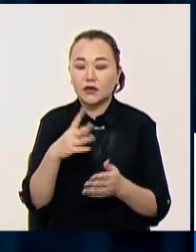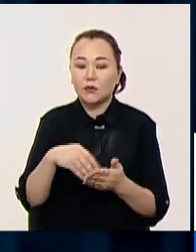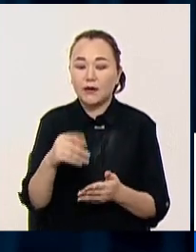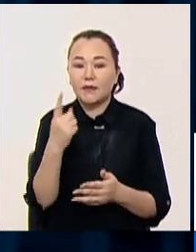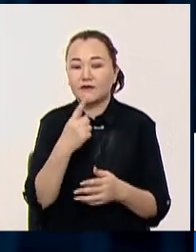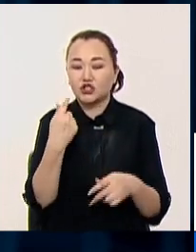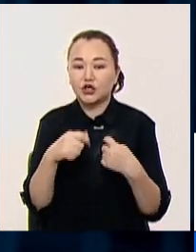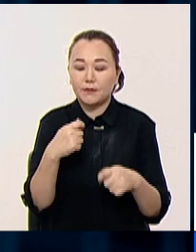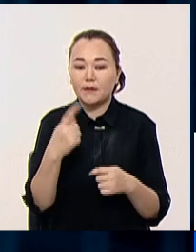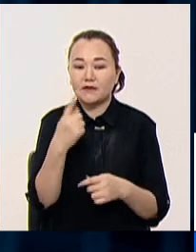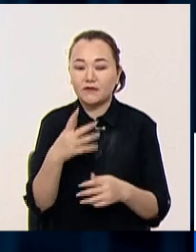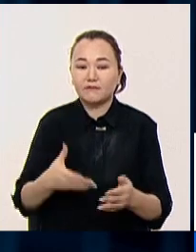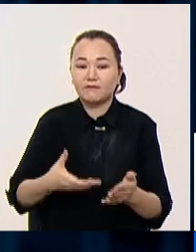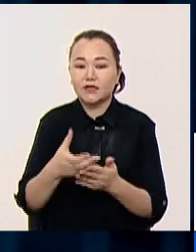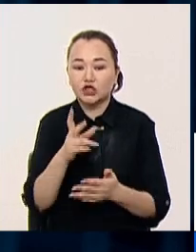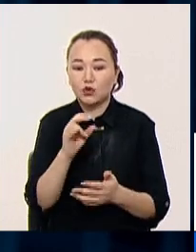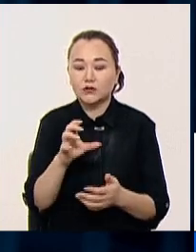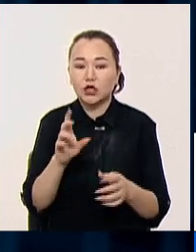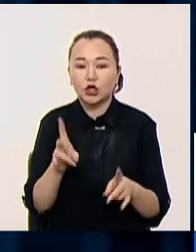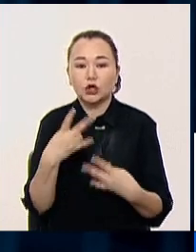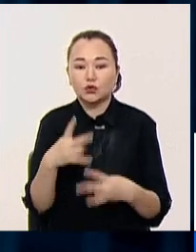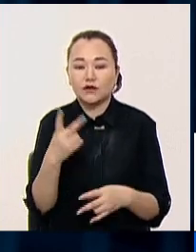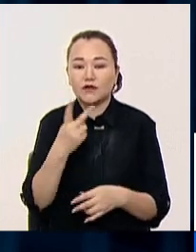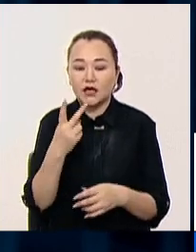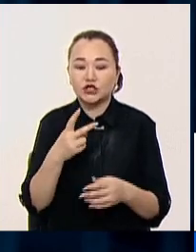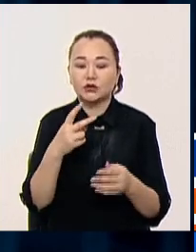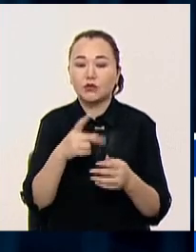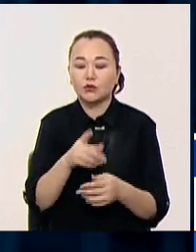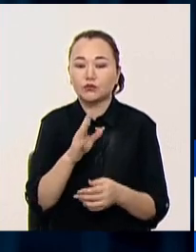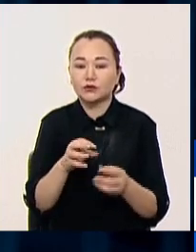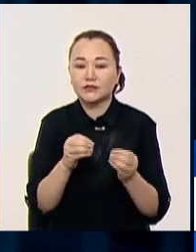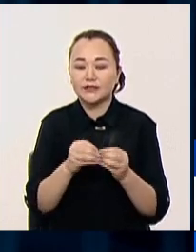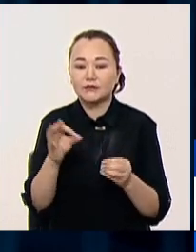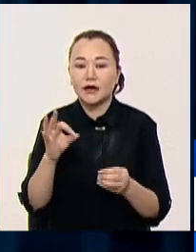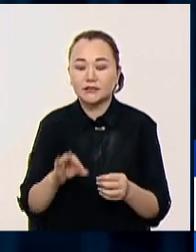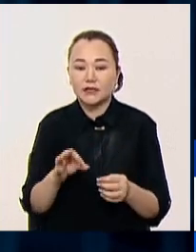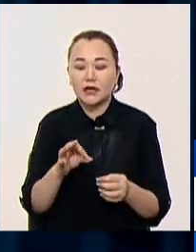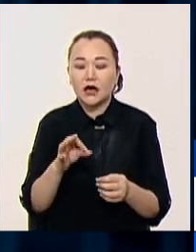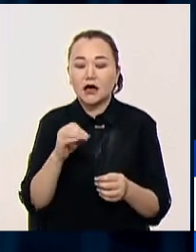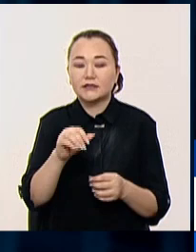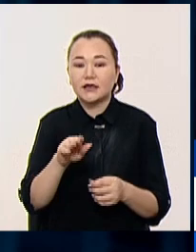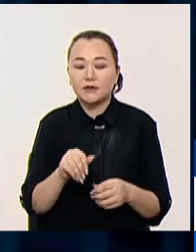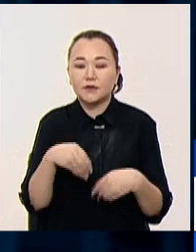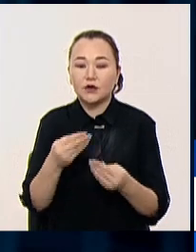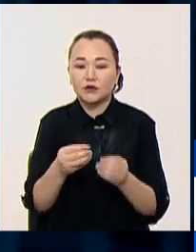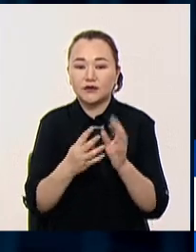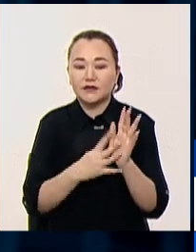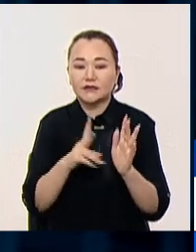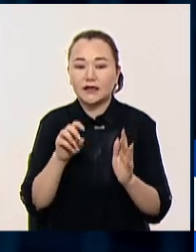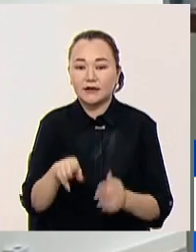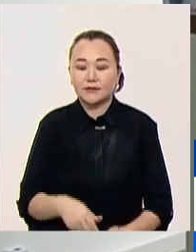первичном рынке первоначальный взнос не понадобится. На вторичном он составит 10%. Займ выдается на 19